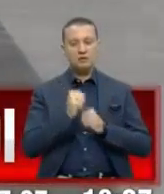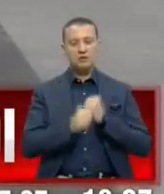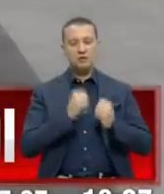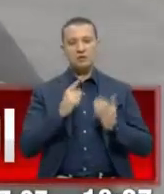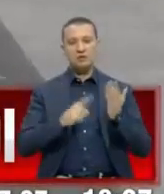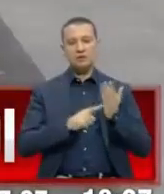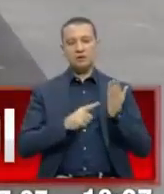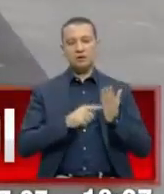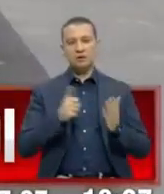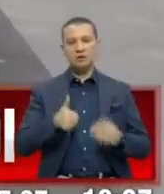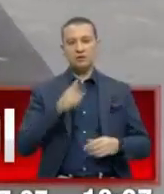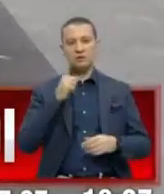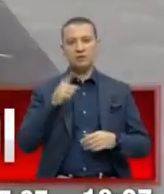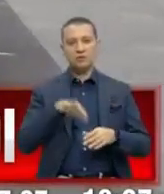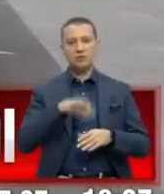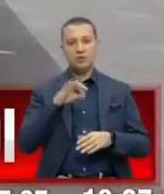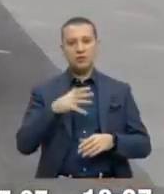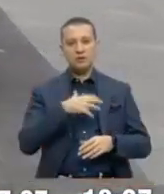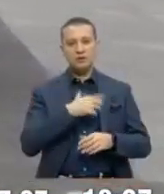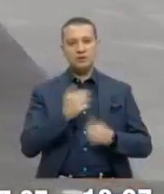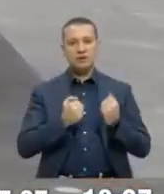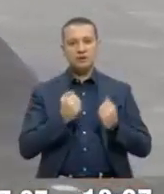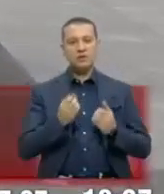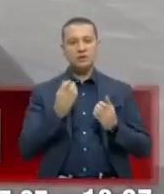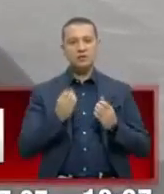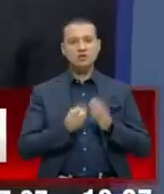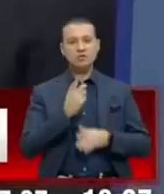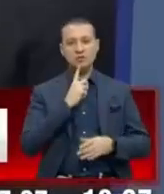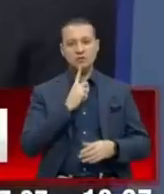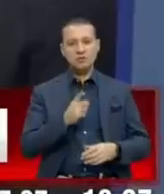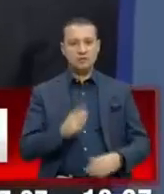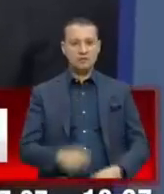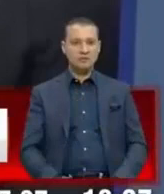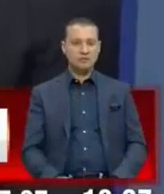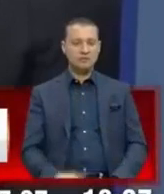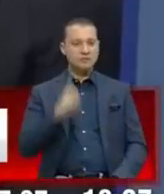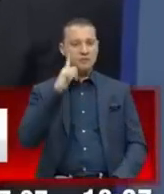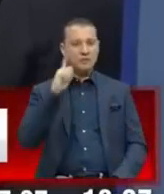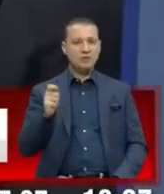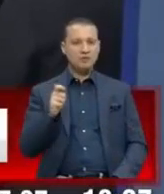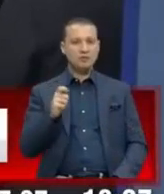Teknoloji Bakanı Mustafa Varank'sa kurada kendisine araç çıkmadığını söyledi. Başvuru